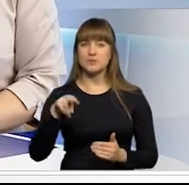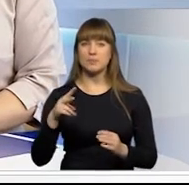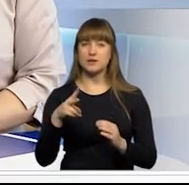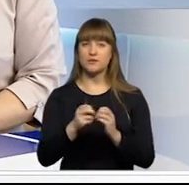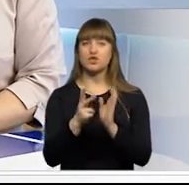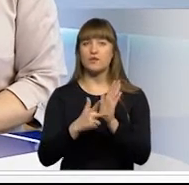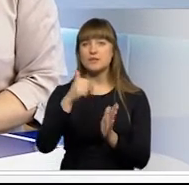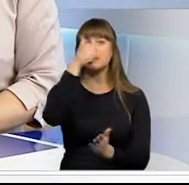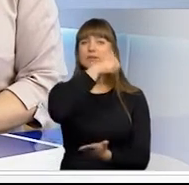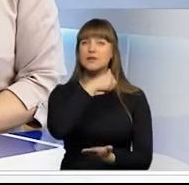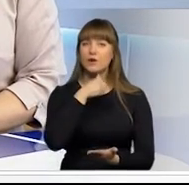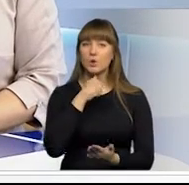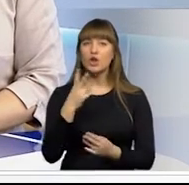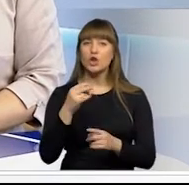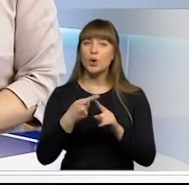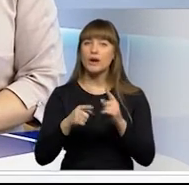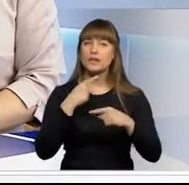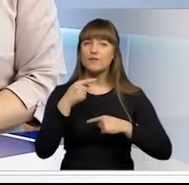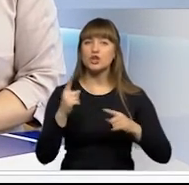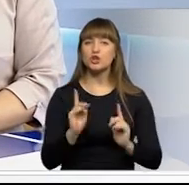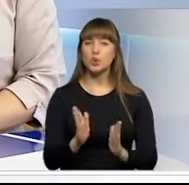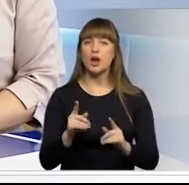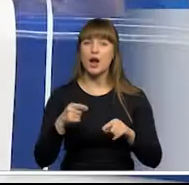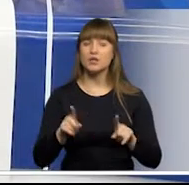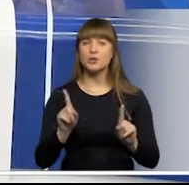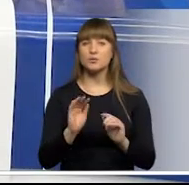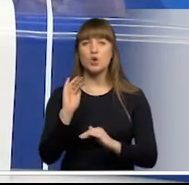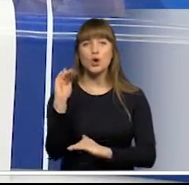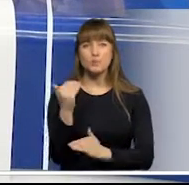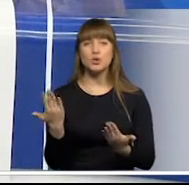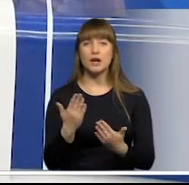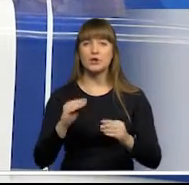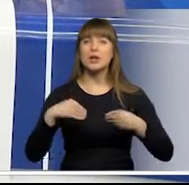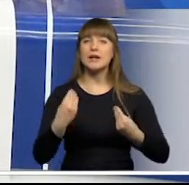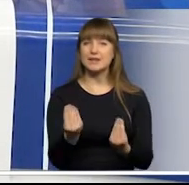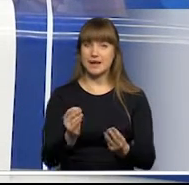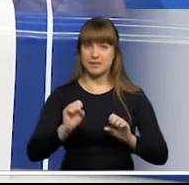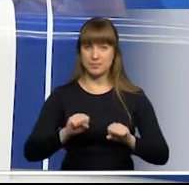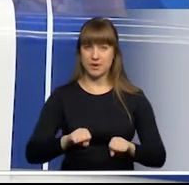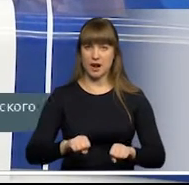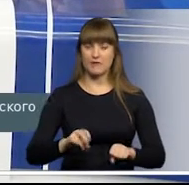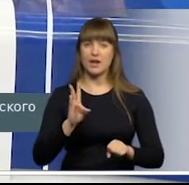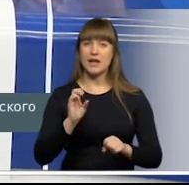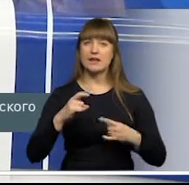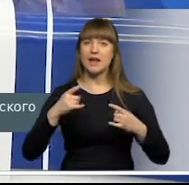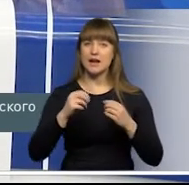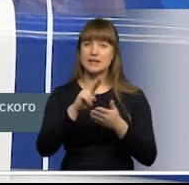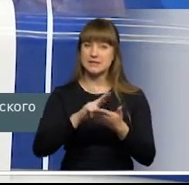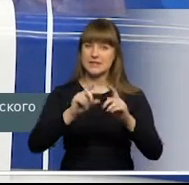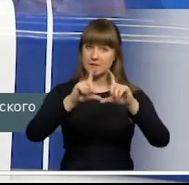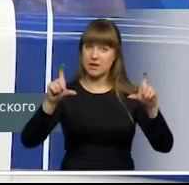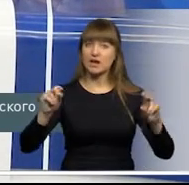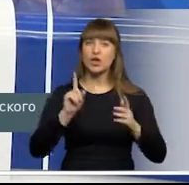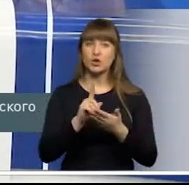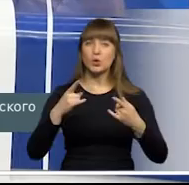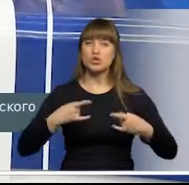что ребенок, который даст право на сертификат, должен родиться до этого срока. А вот уже обращение